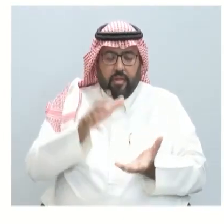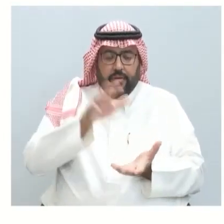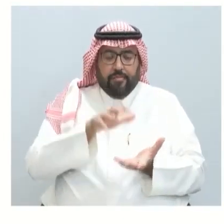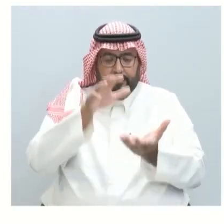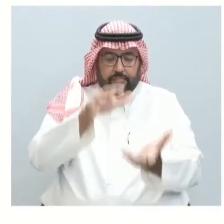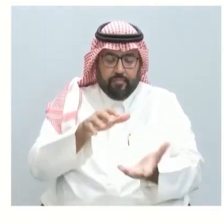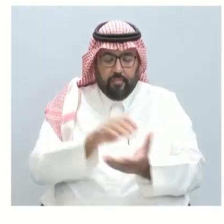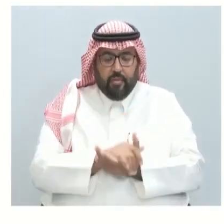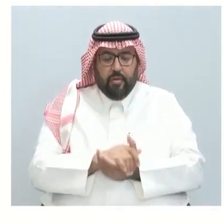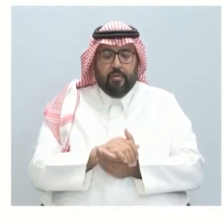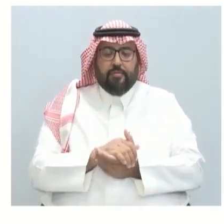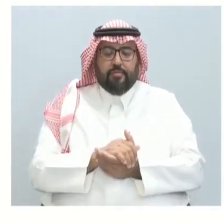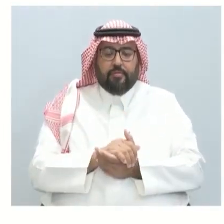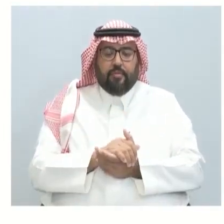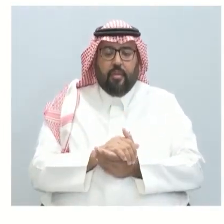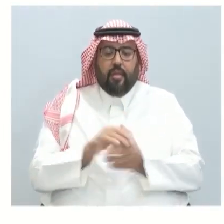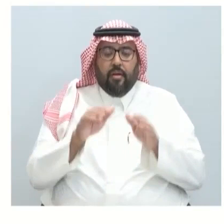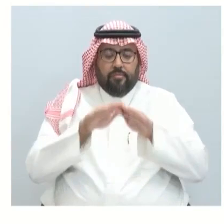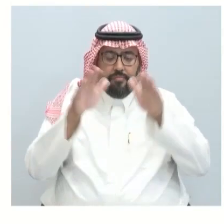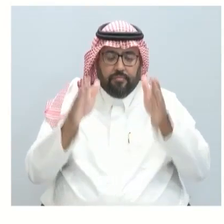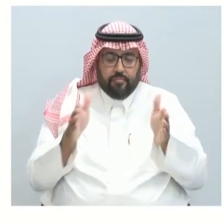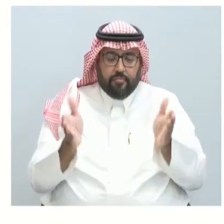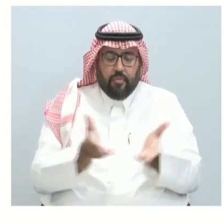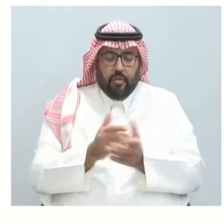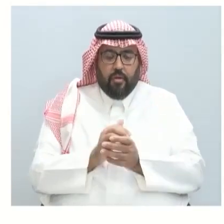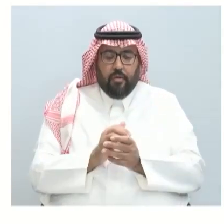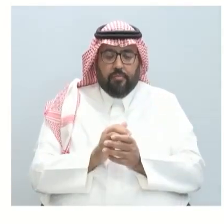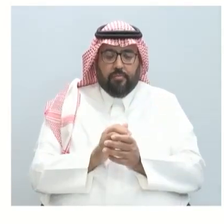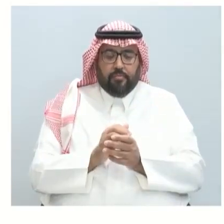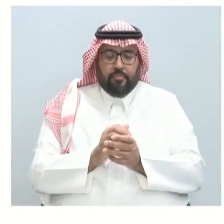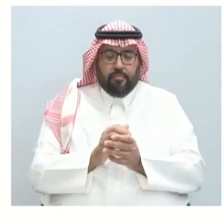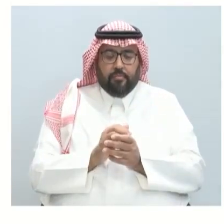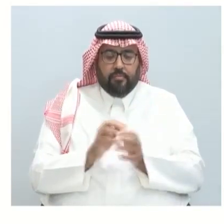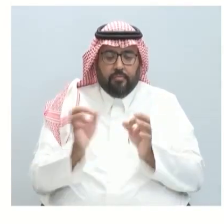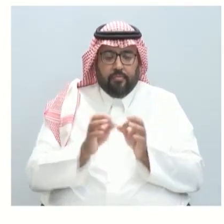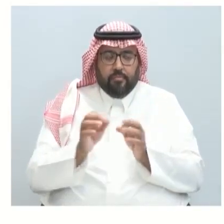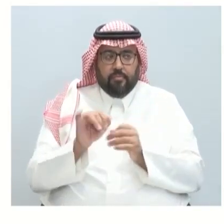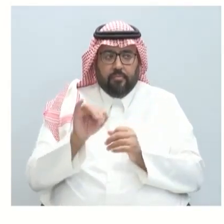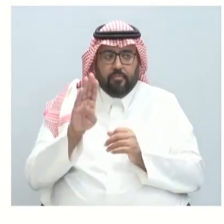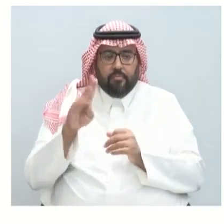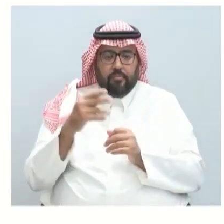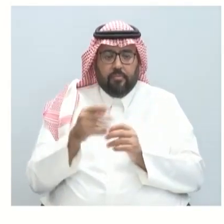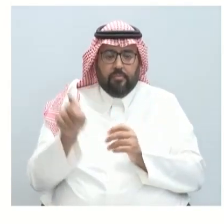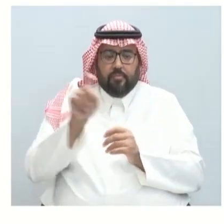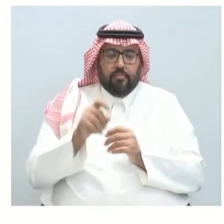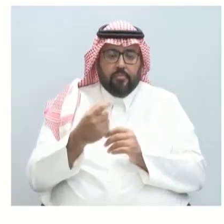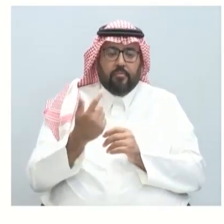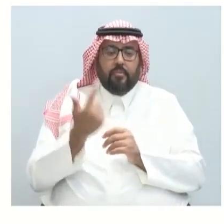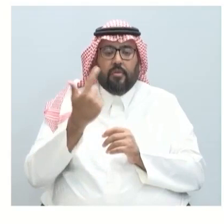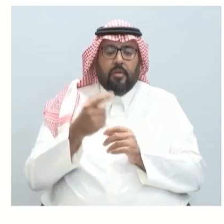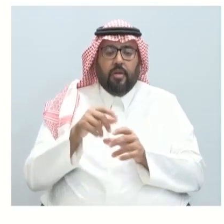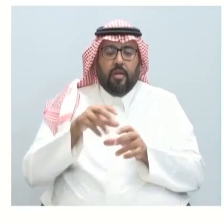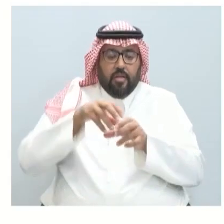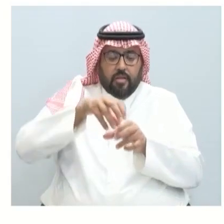ابنائي وبناتي شكله مكعب بارك الله فيكم او تقريبا قريبا من المكعب السؤال السابع لدينا هذه